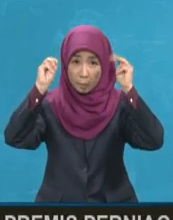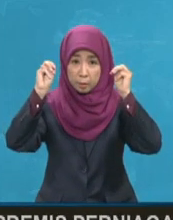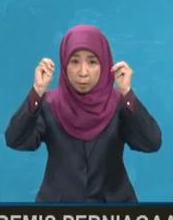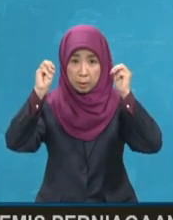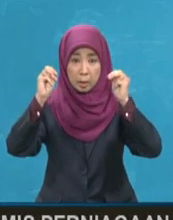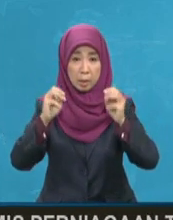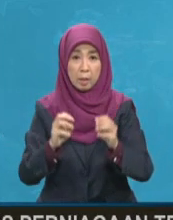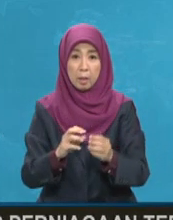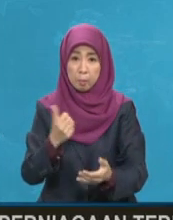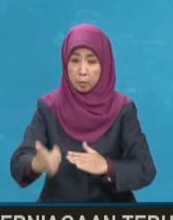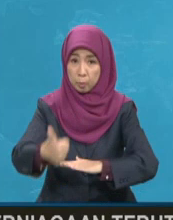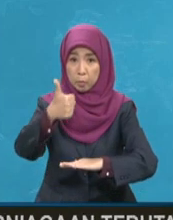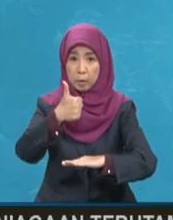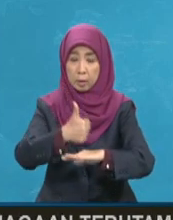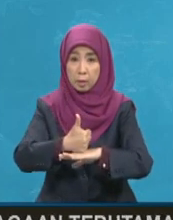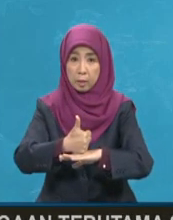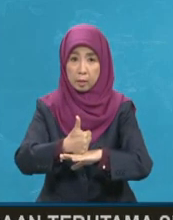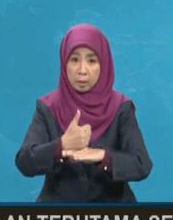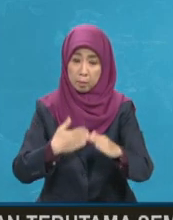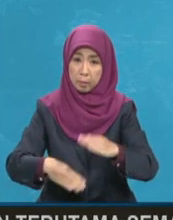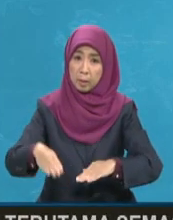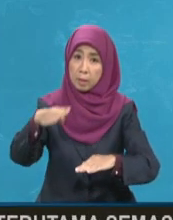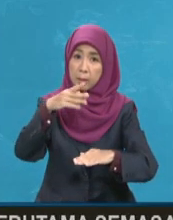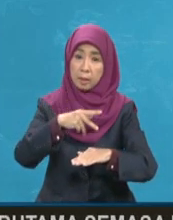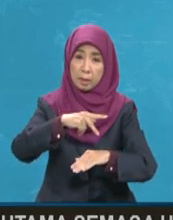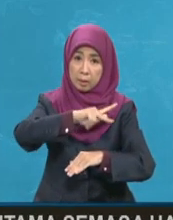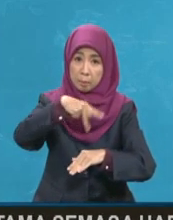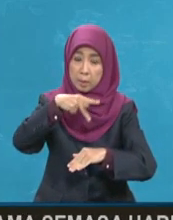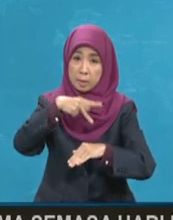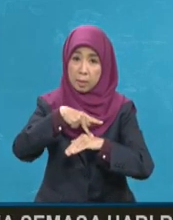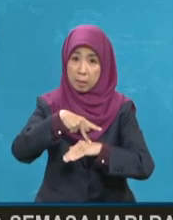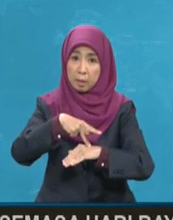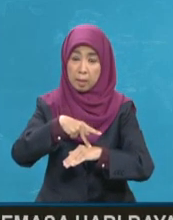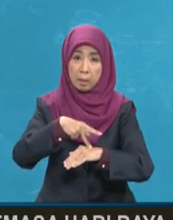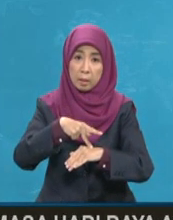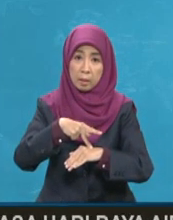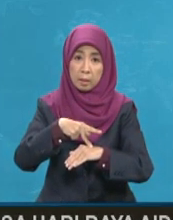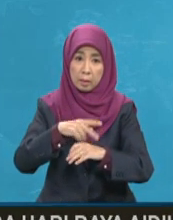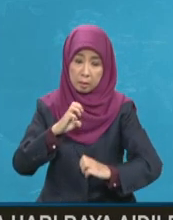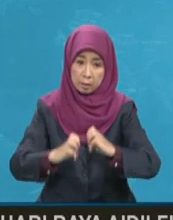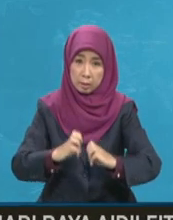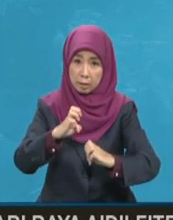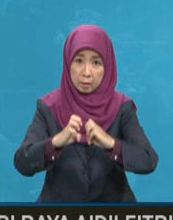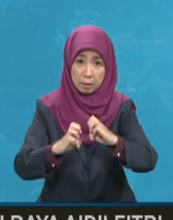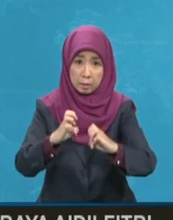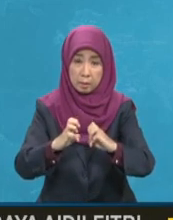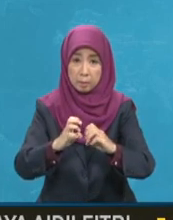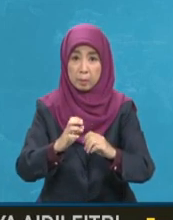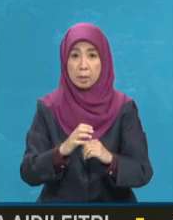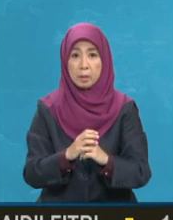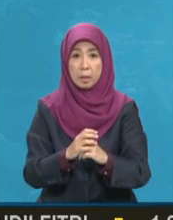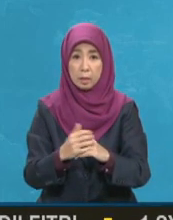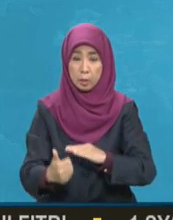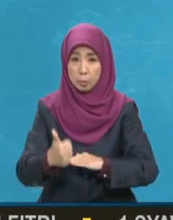kumpulan bertindak kecemasan sipil atau di peringkat antarabangsa dikenali sebagai simple emergency response team search